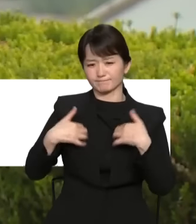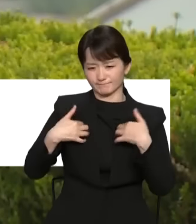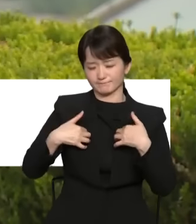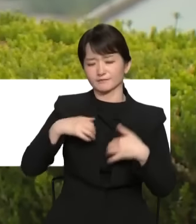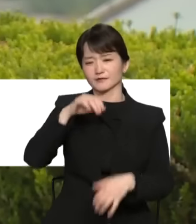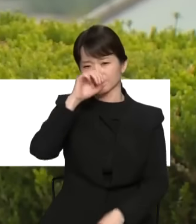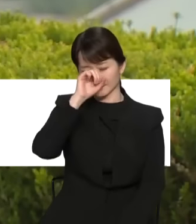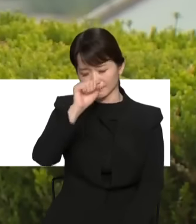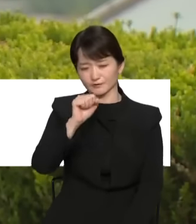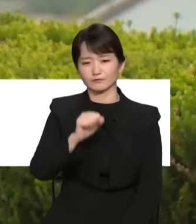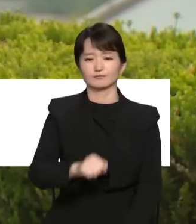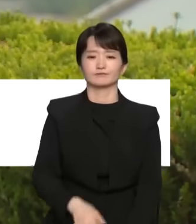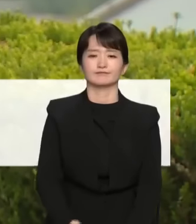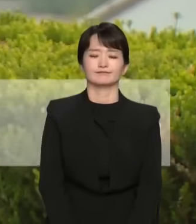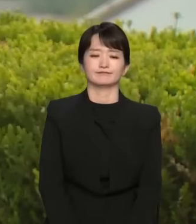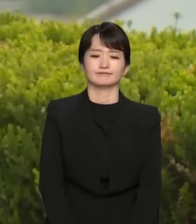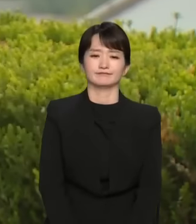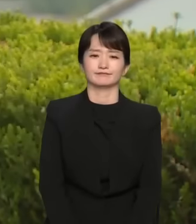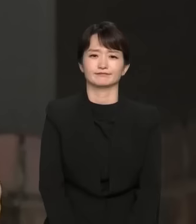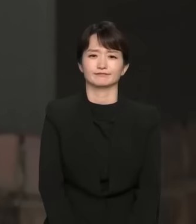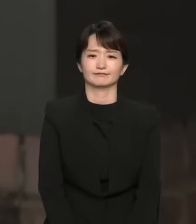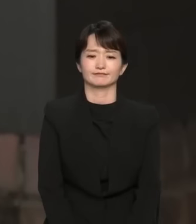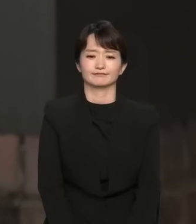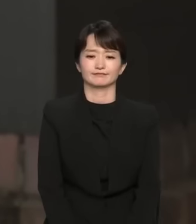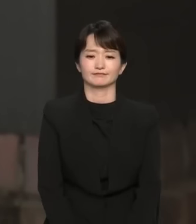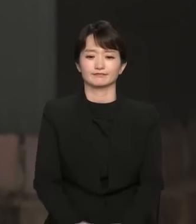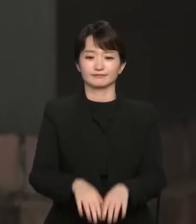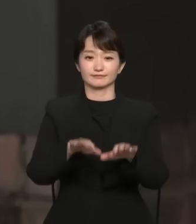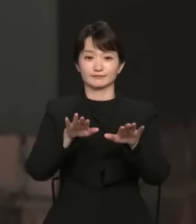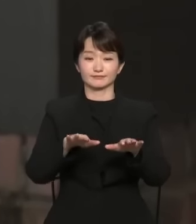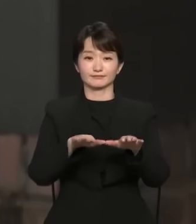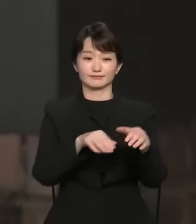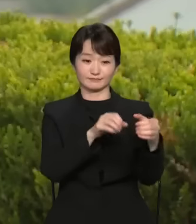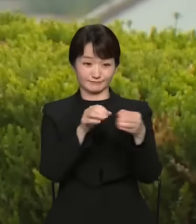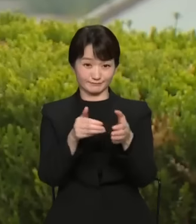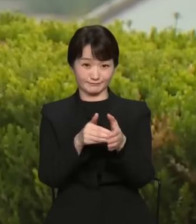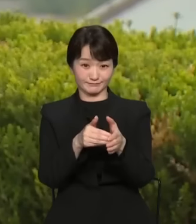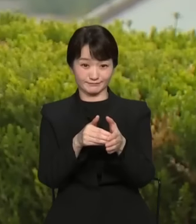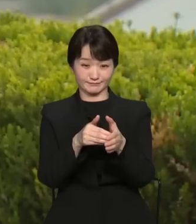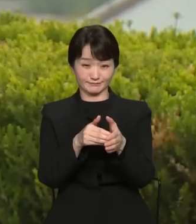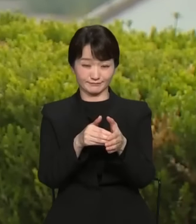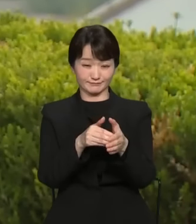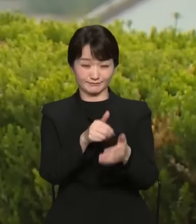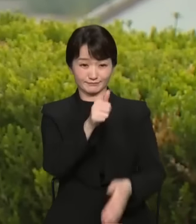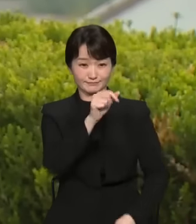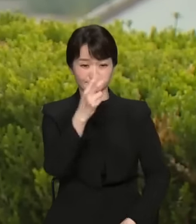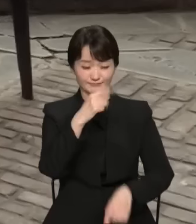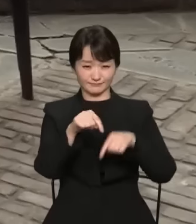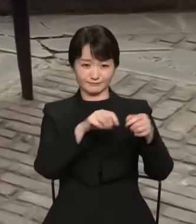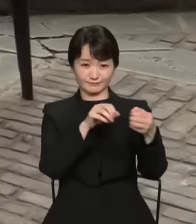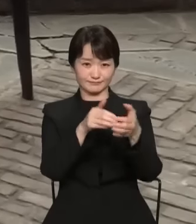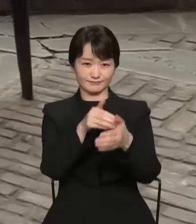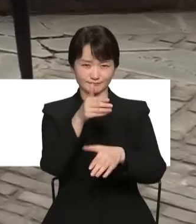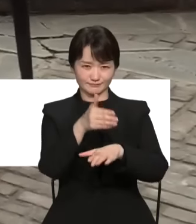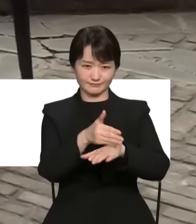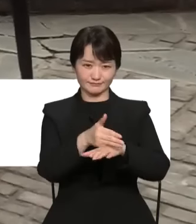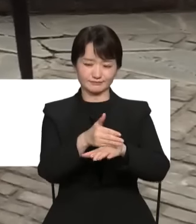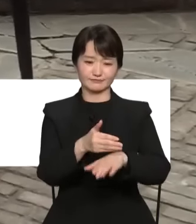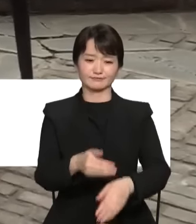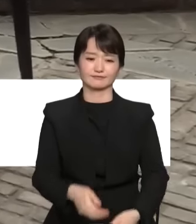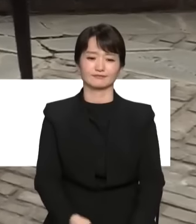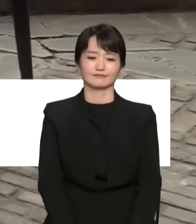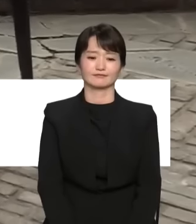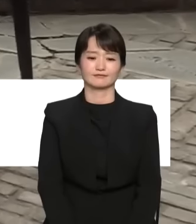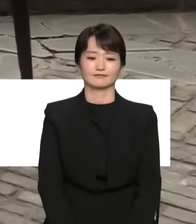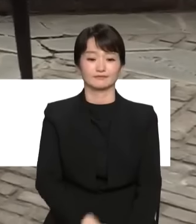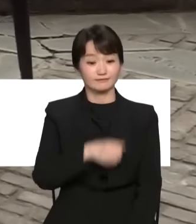very courageous Korean team. 오늘 말씀 여기까지 듣겠습니다. 우리들의 명장 히딩크 감독과 함께했습니다. 고맙습니다. We